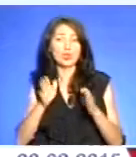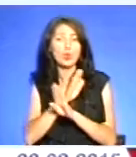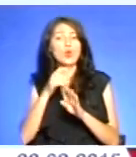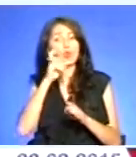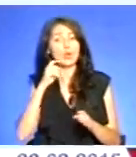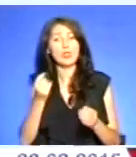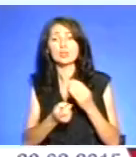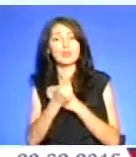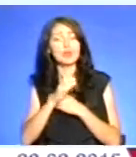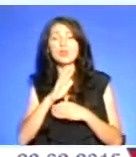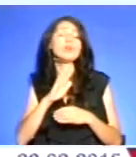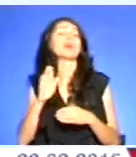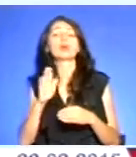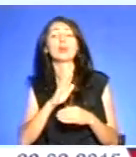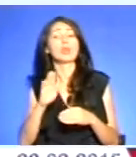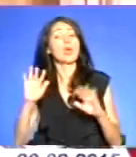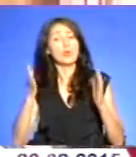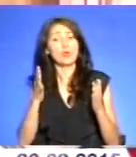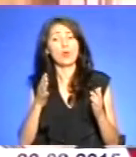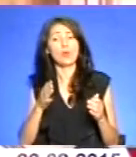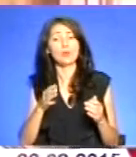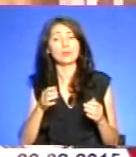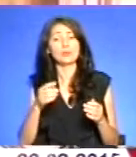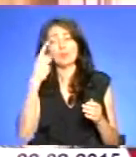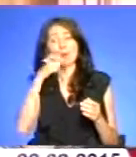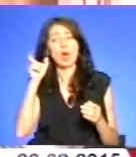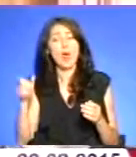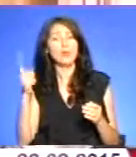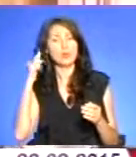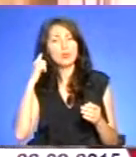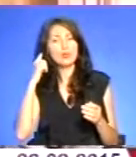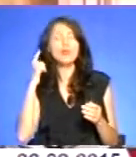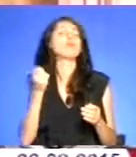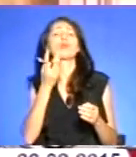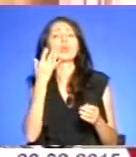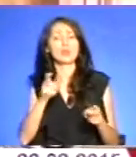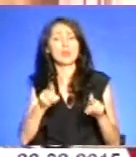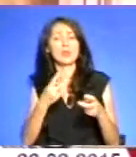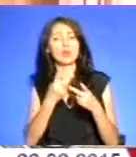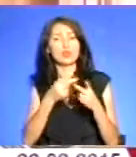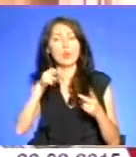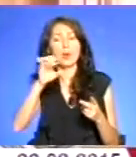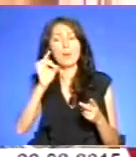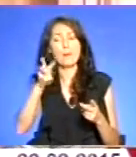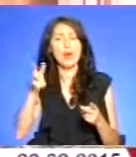3-го ув'язнення у Пермській області. Особий режим – це для рецидивістів політичних, які вже кілька разів сидять за